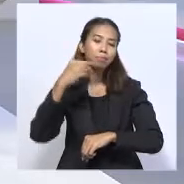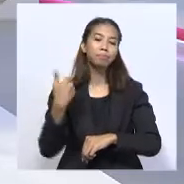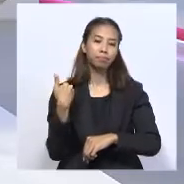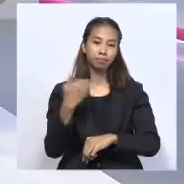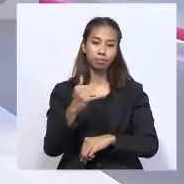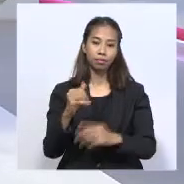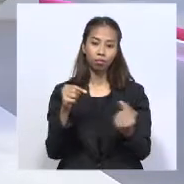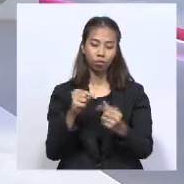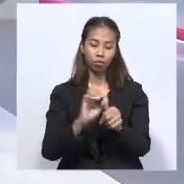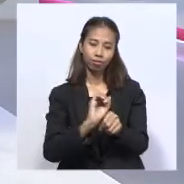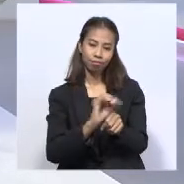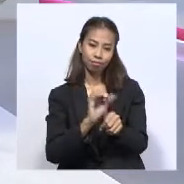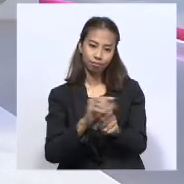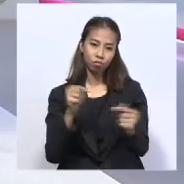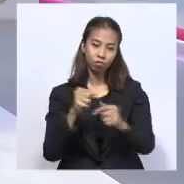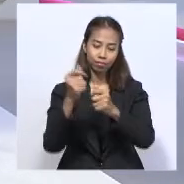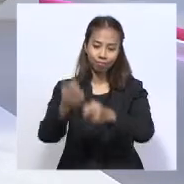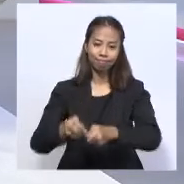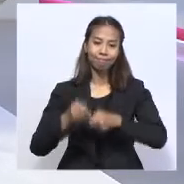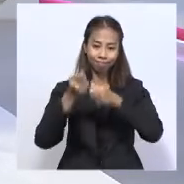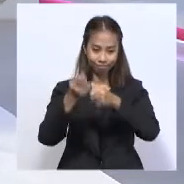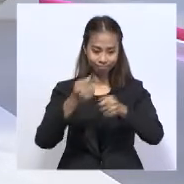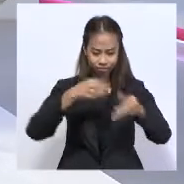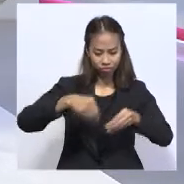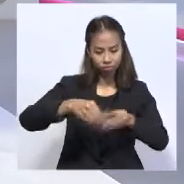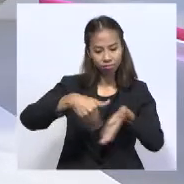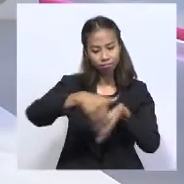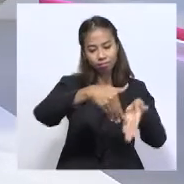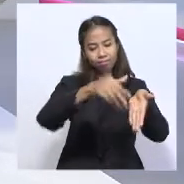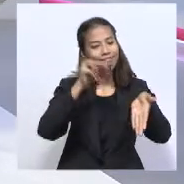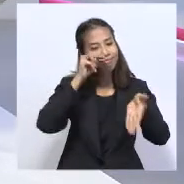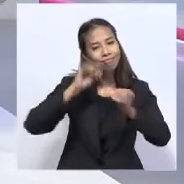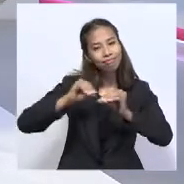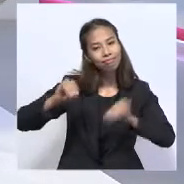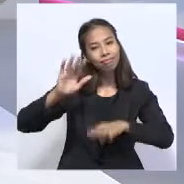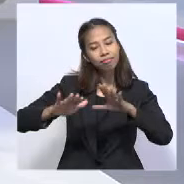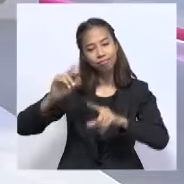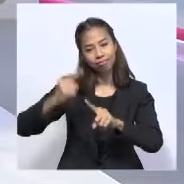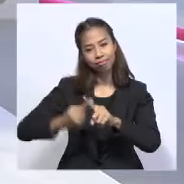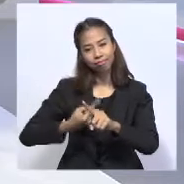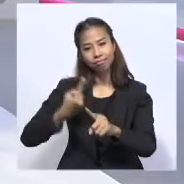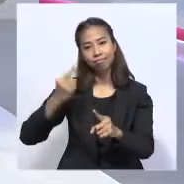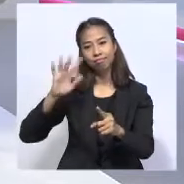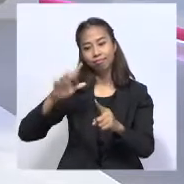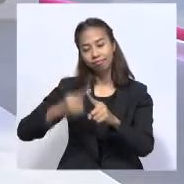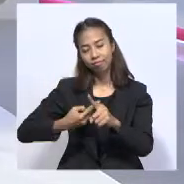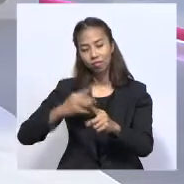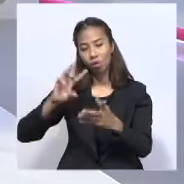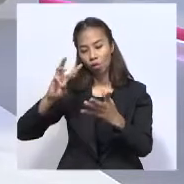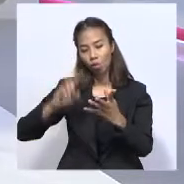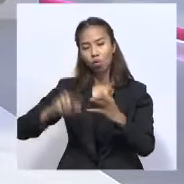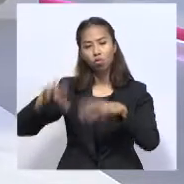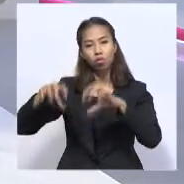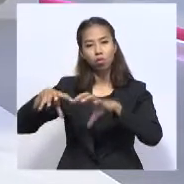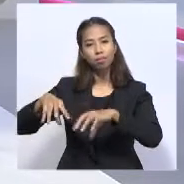แล้วก็แนะนำถึงพี่น้องเกษตรกรโดยเฉพาะคนที่อยู่นอกเขตชลประทานประมาณปลายเดือนพฤษภาคมปลายมิถุนายนเนี่ยเดี๋ยวจะมีฝนทิ้งช่ว